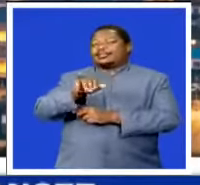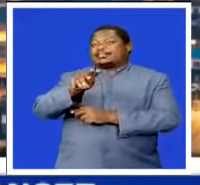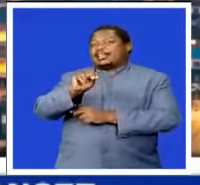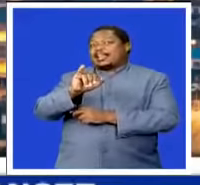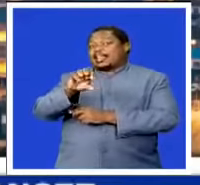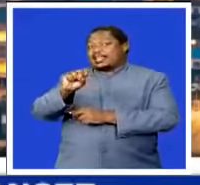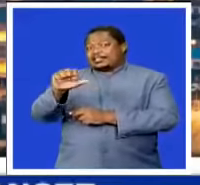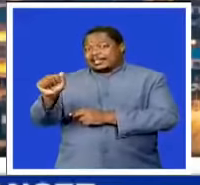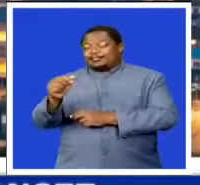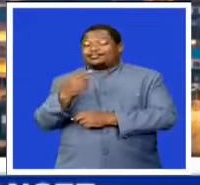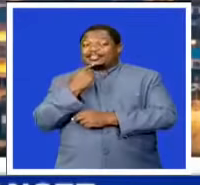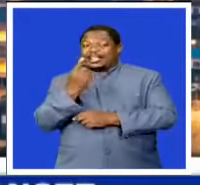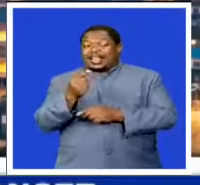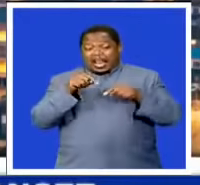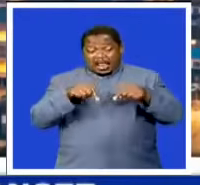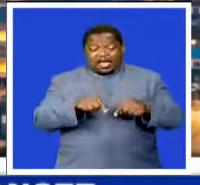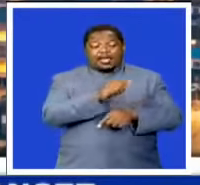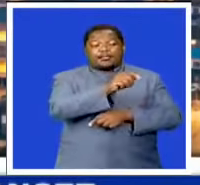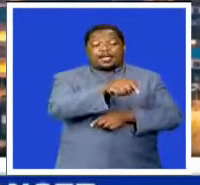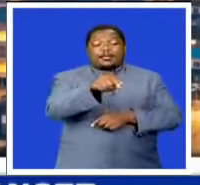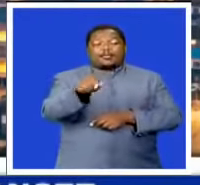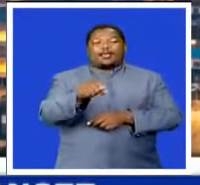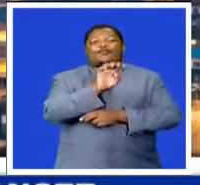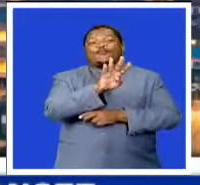lamane nesikhombisa 47.